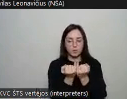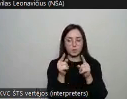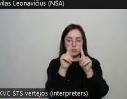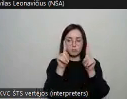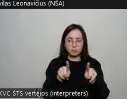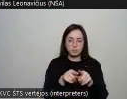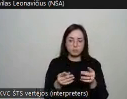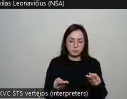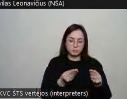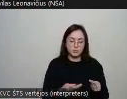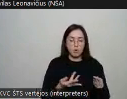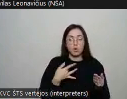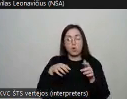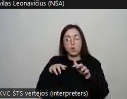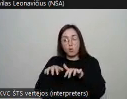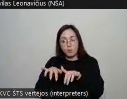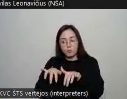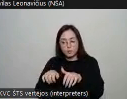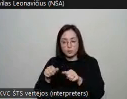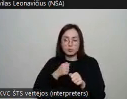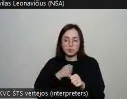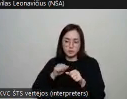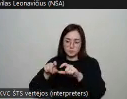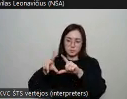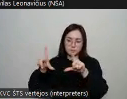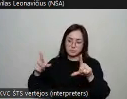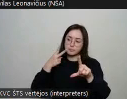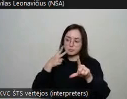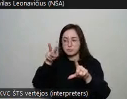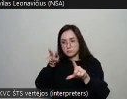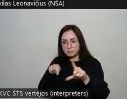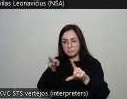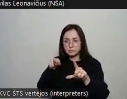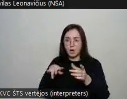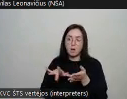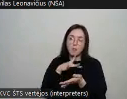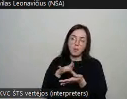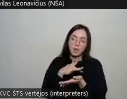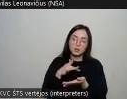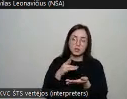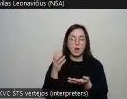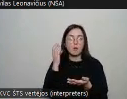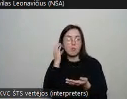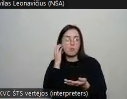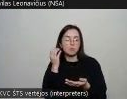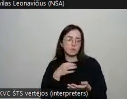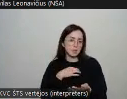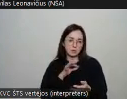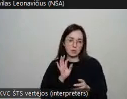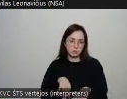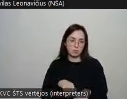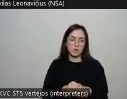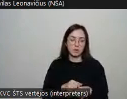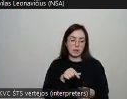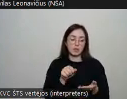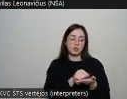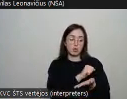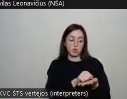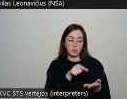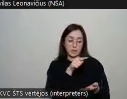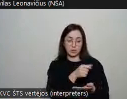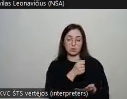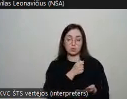galėtumėte skaityti, ar tai būtų planšetinis kompiuteris ar telefonas, nesvarbu, kad galėtumėte